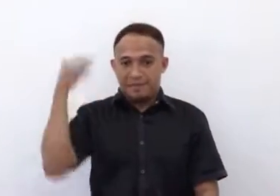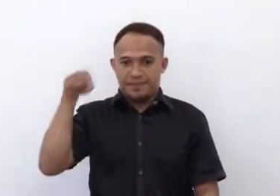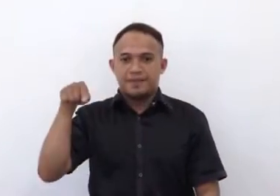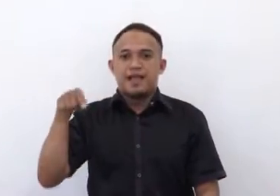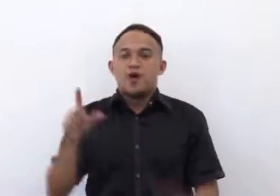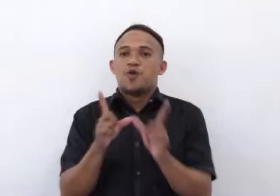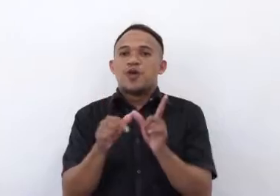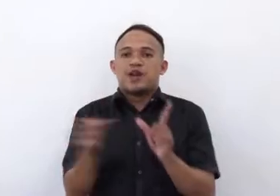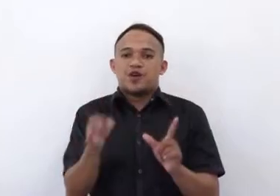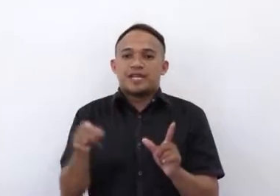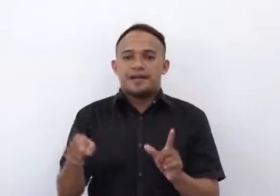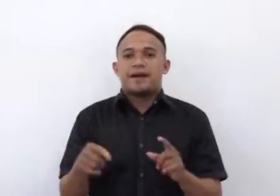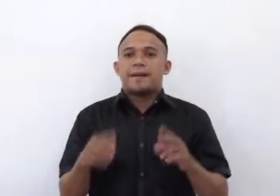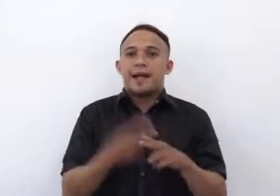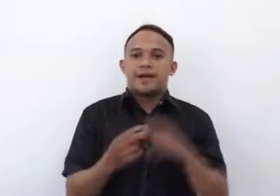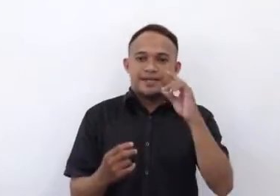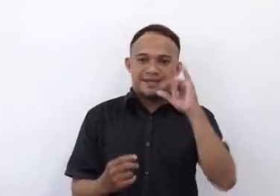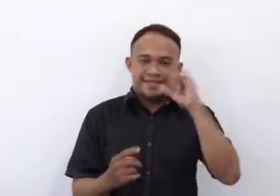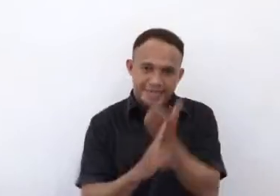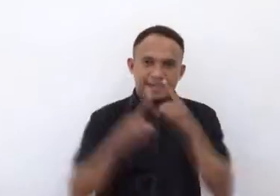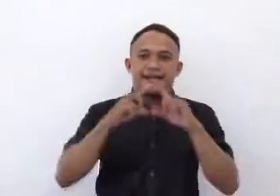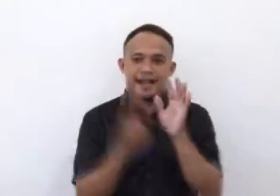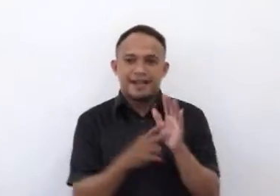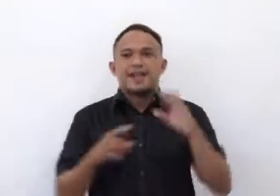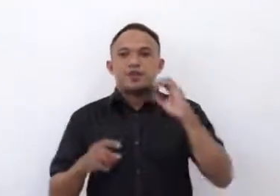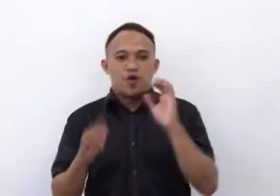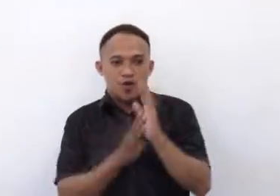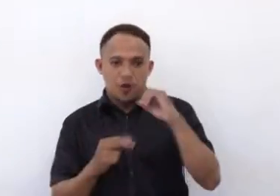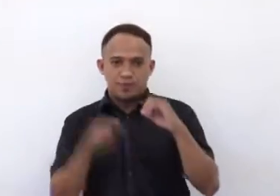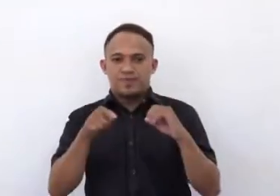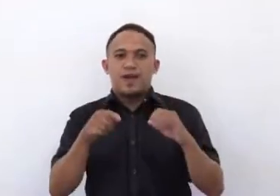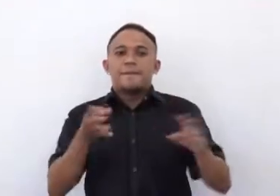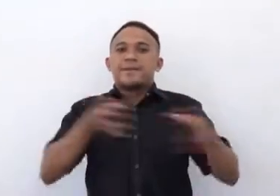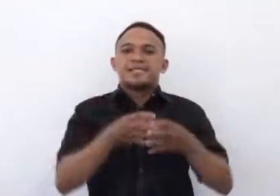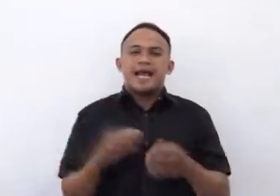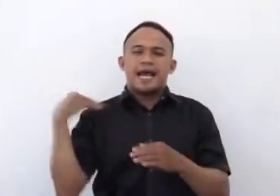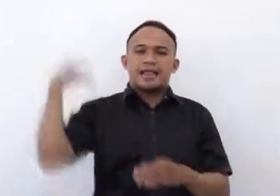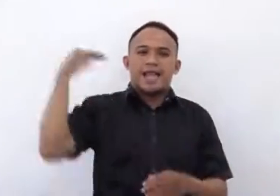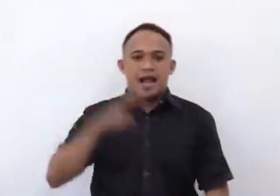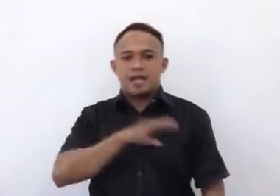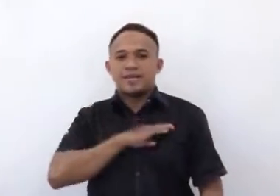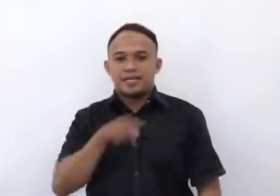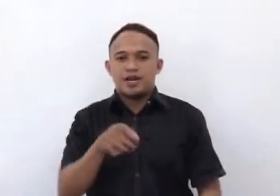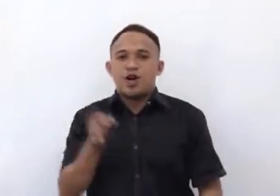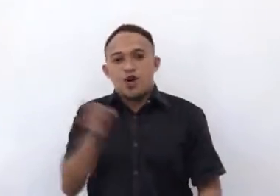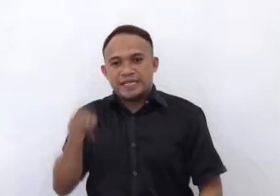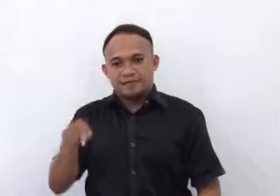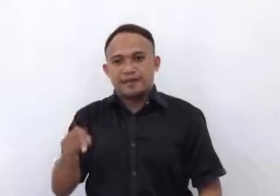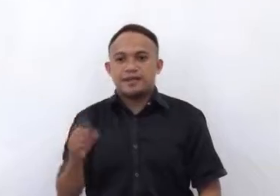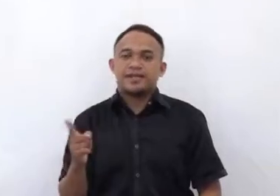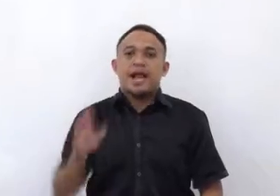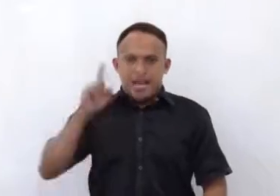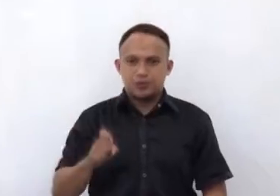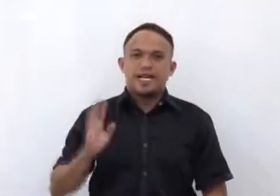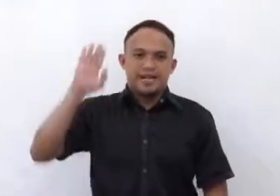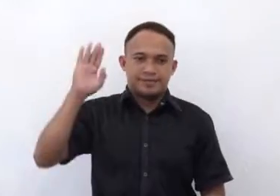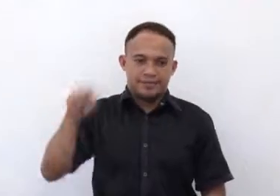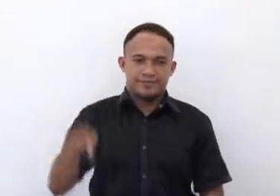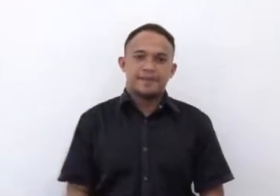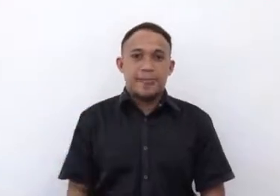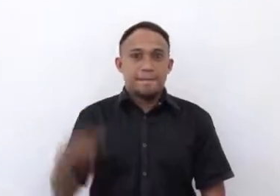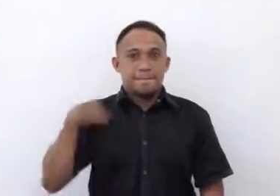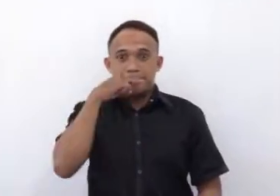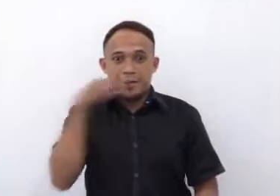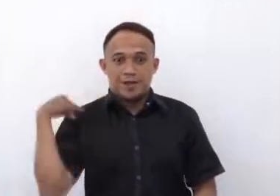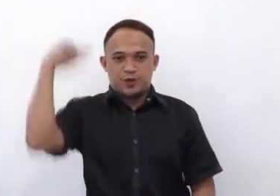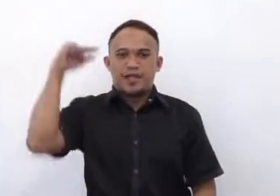Gubernur Rusli sempat berbincang dengan sejumlah pedagang di Pasar Moodu. Ia berpesan untuk tetap menggunakan masker.